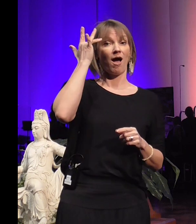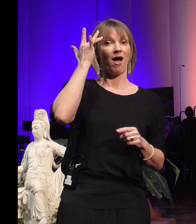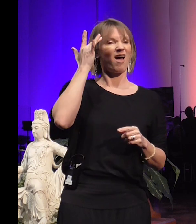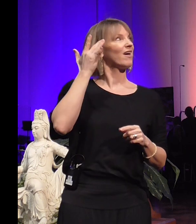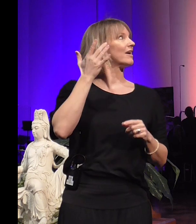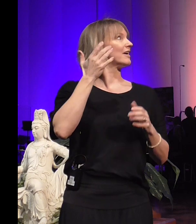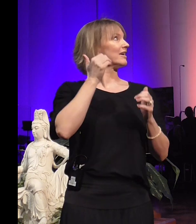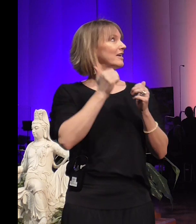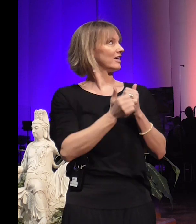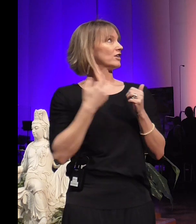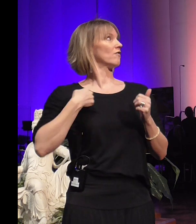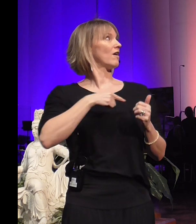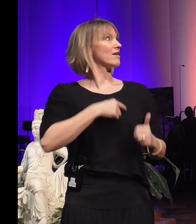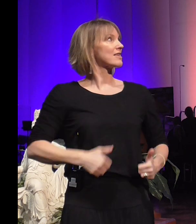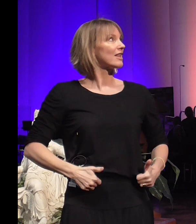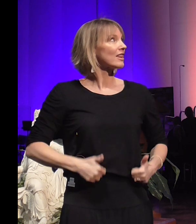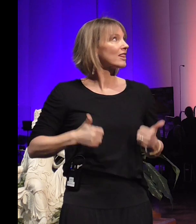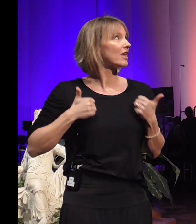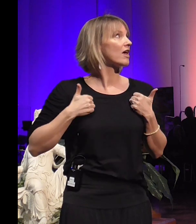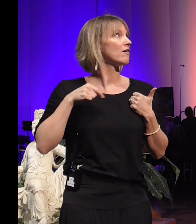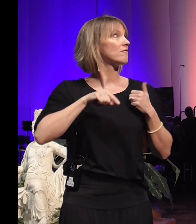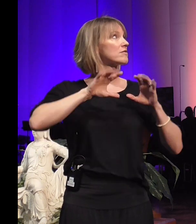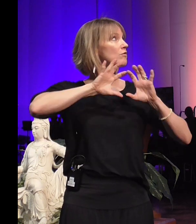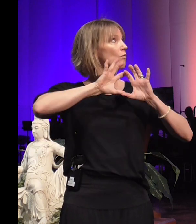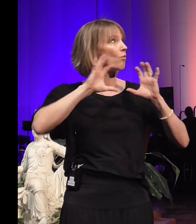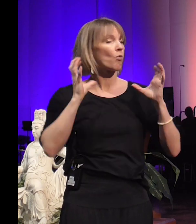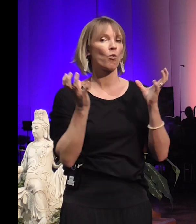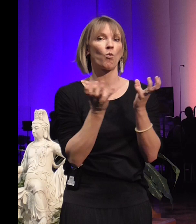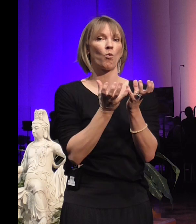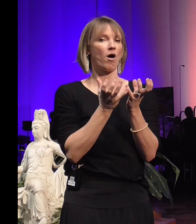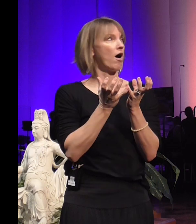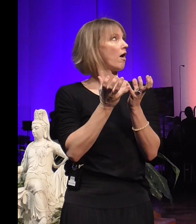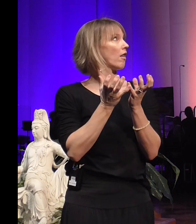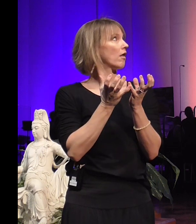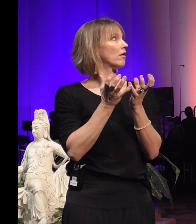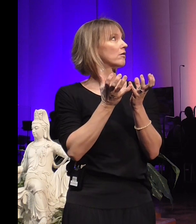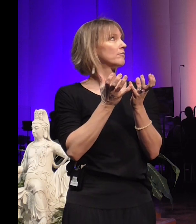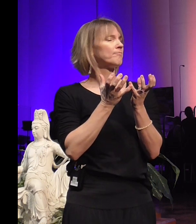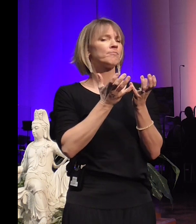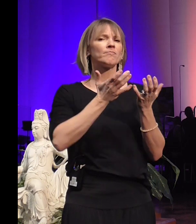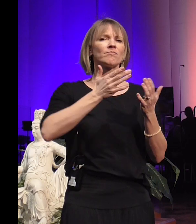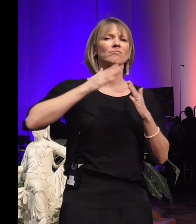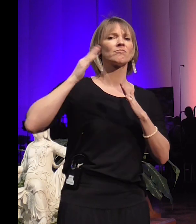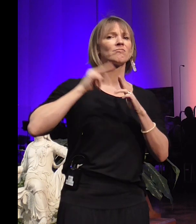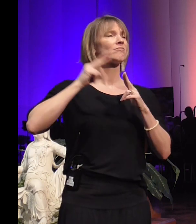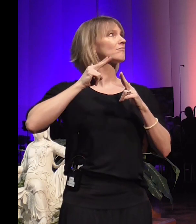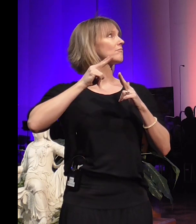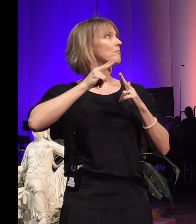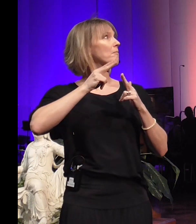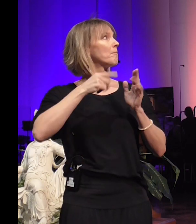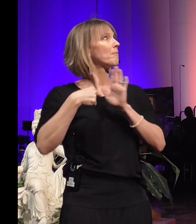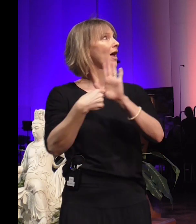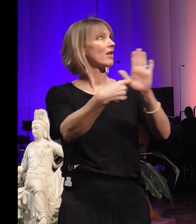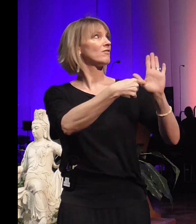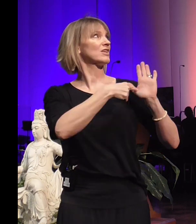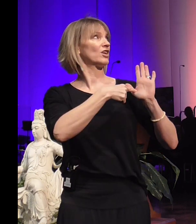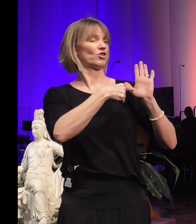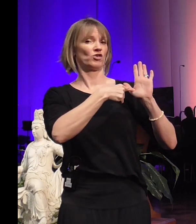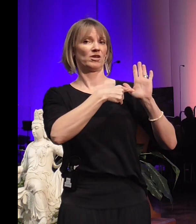Кожен із нас живе в світі, найбільший прояв якого – любов і доброта.